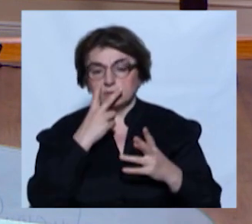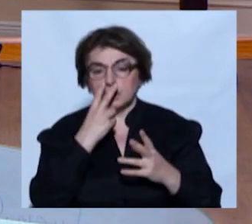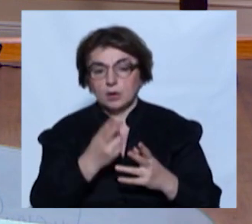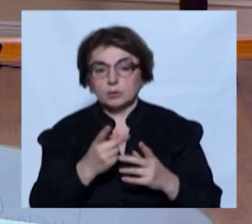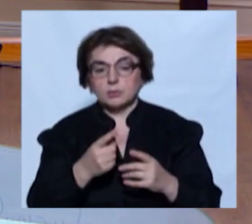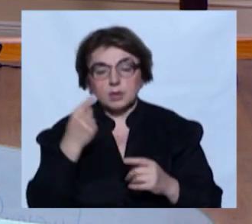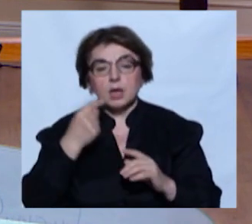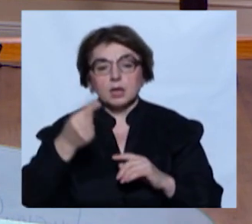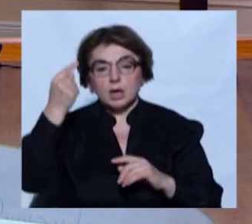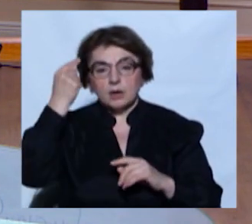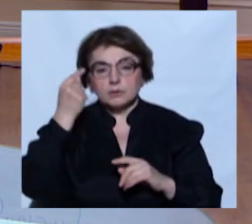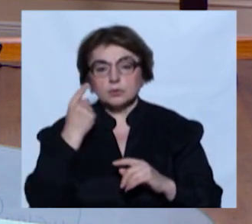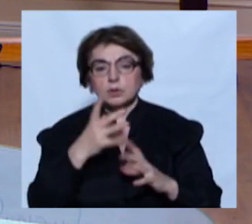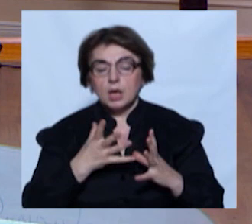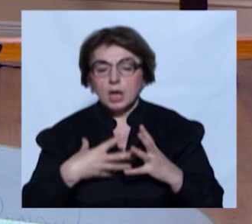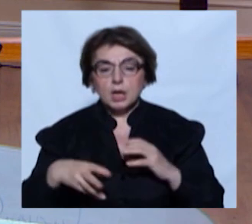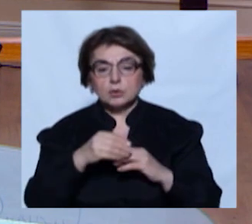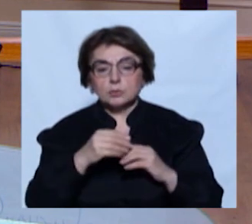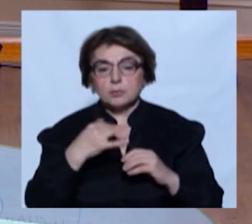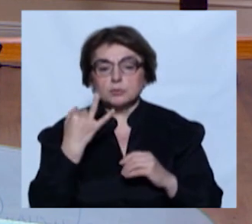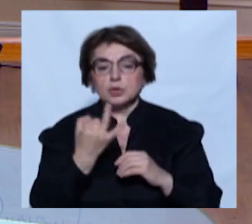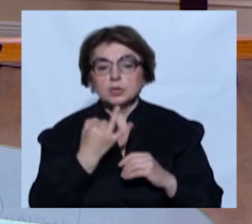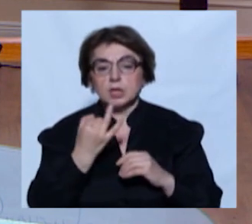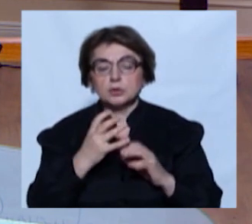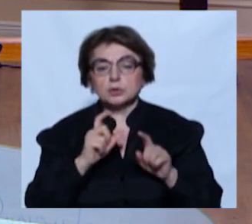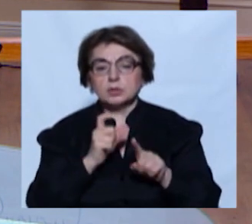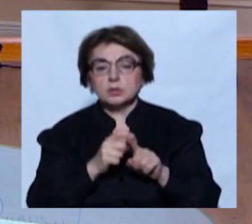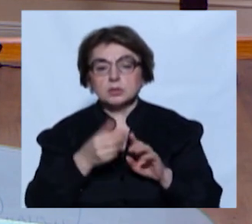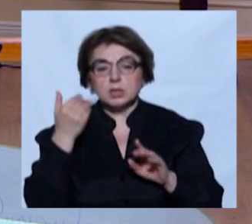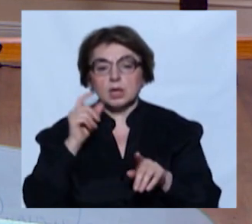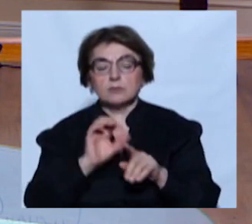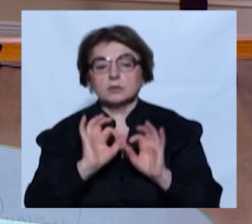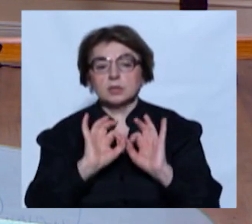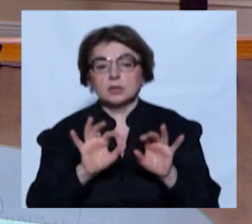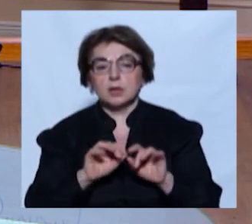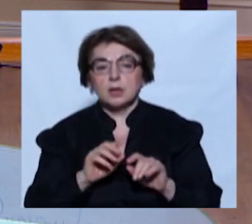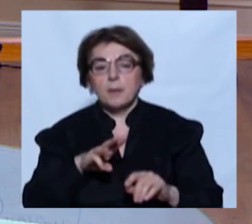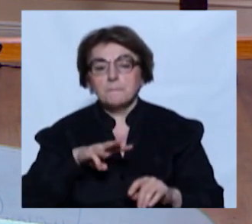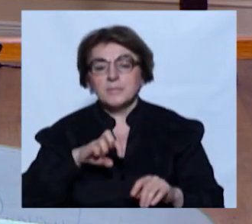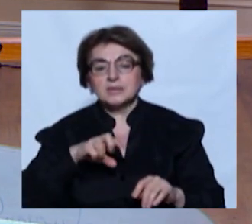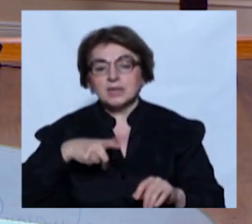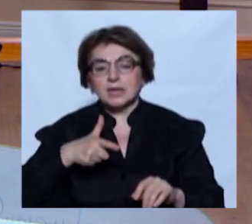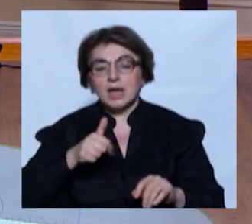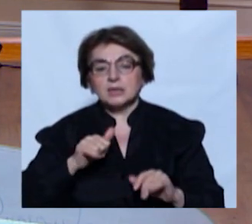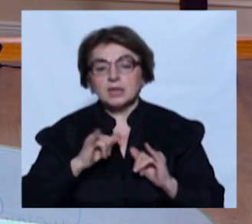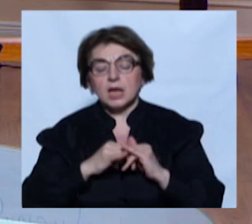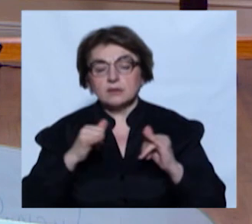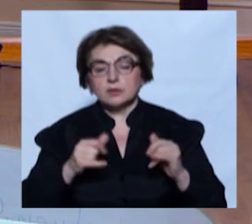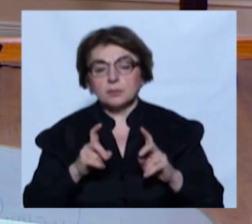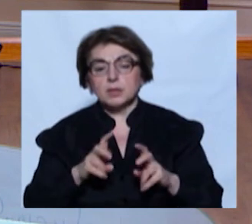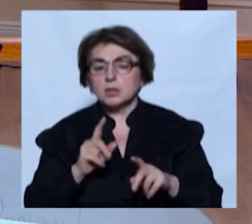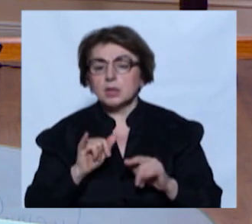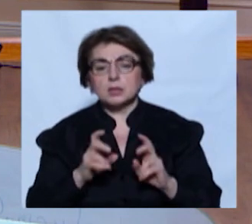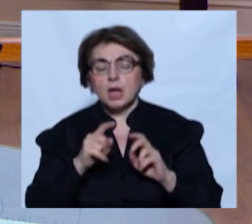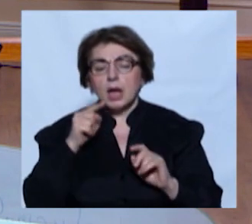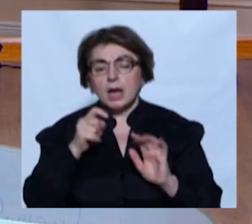ასევე გაგახსენოთ ერთობ მნიშვნელოვანი ტერმინი, რომელიც ასევე წინა გაკვეთილზე ვახსენე, მდგრადი განვითარება. და შეგახსენებთ ეს